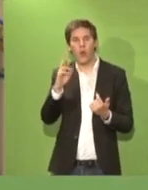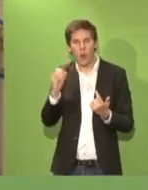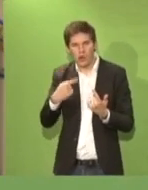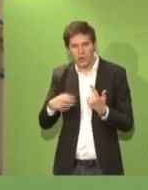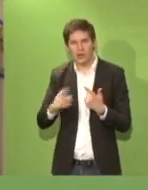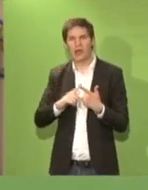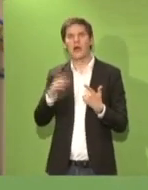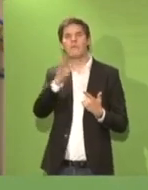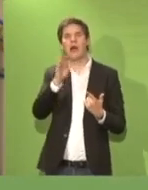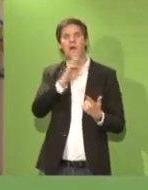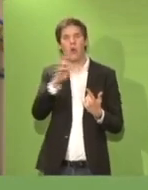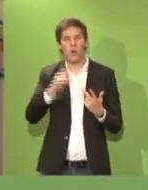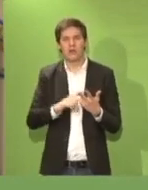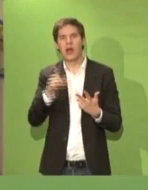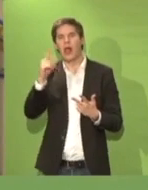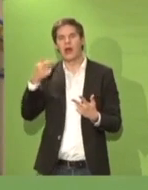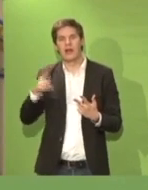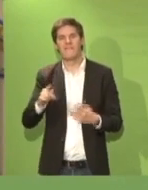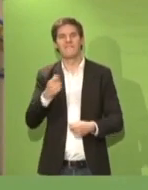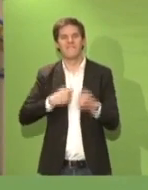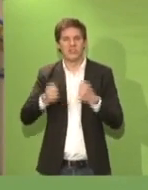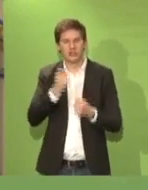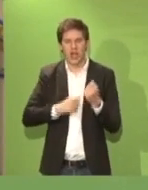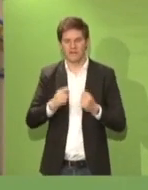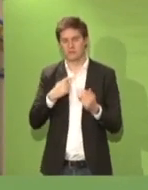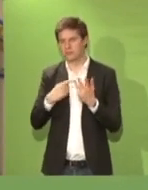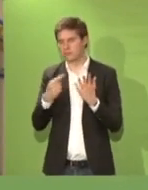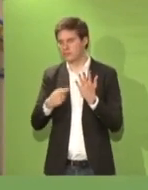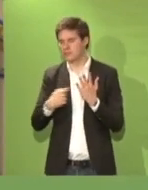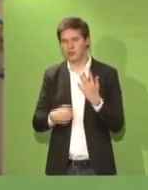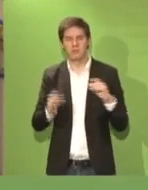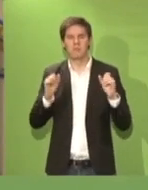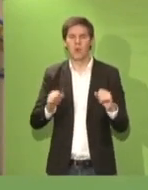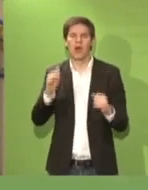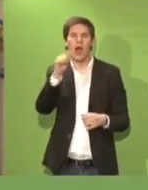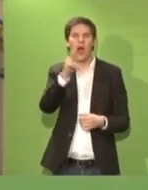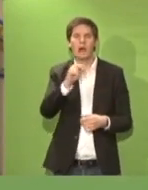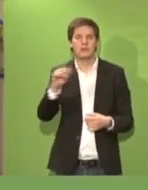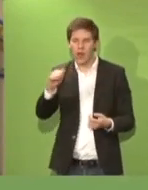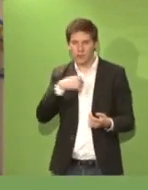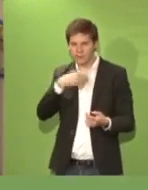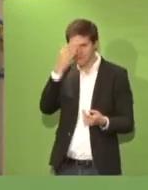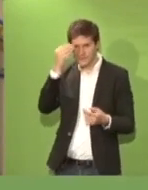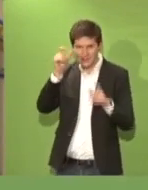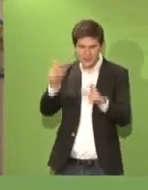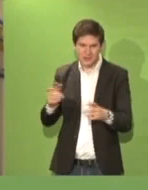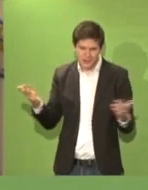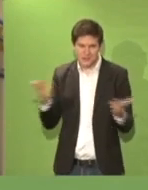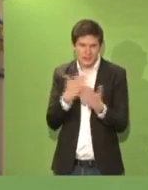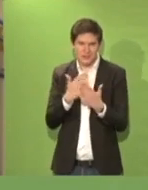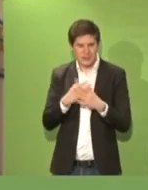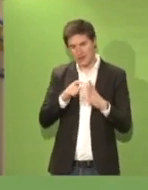Bärbel Höhn, der LAG Wirtschaft, vielen anderen, vielleicht habe ich jetzt, die Anna habe ich jetzt gerade